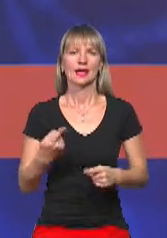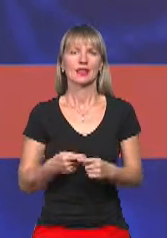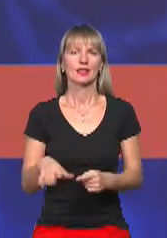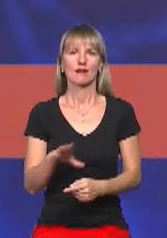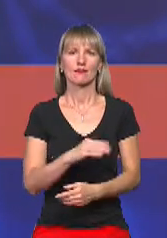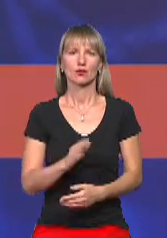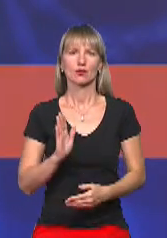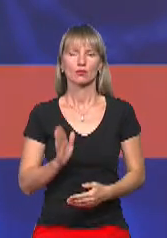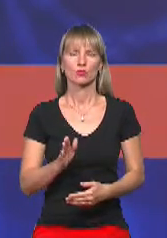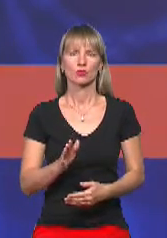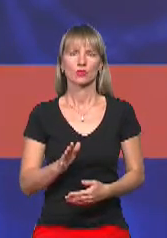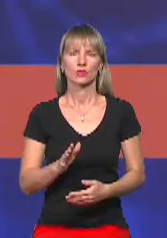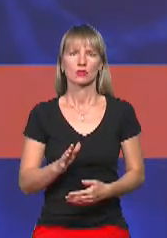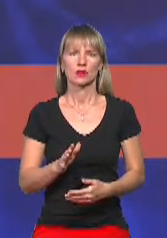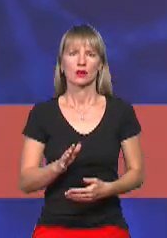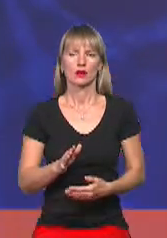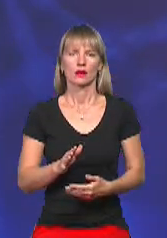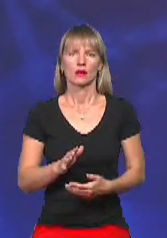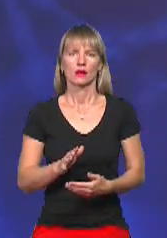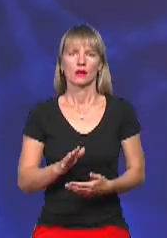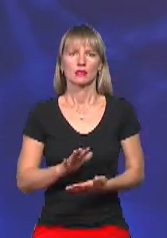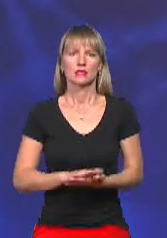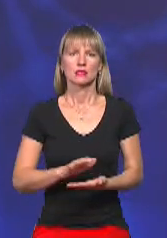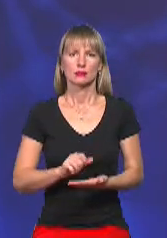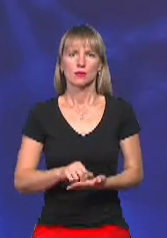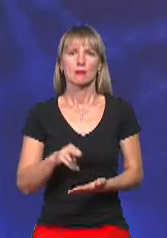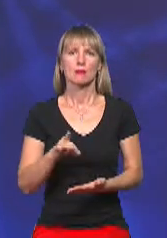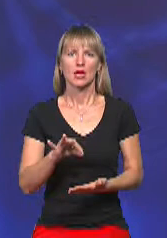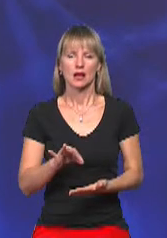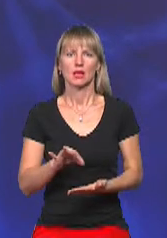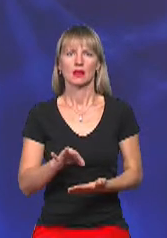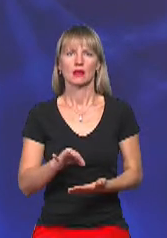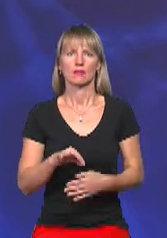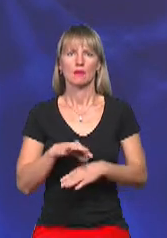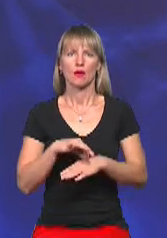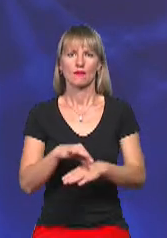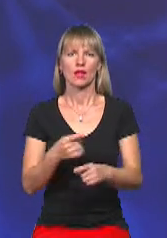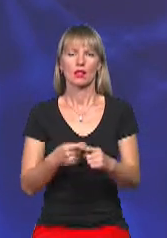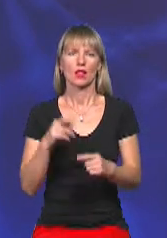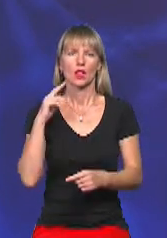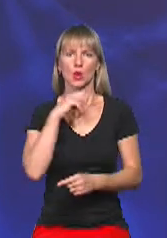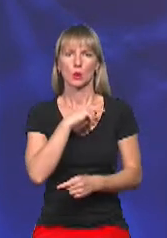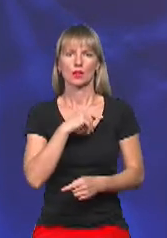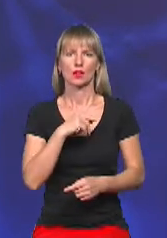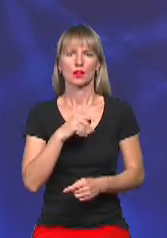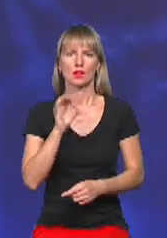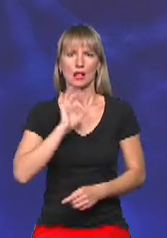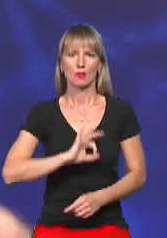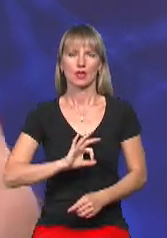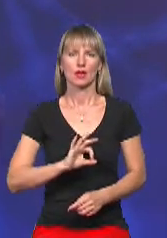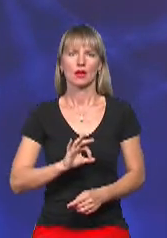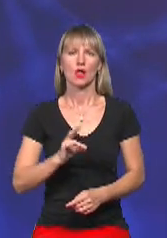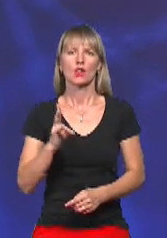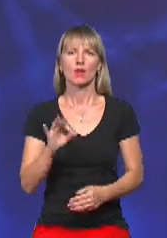буде поражено от, при прохожденні от цими отруйними таблеточками.